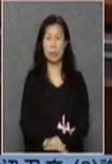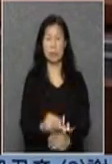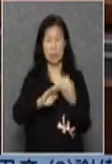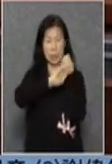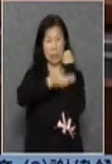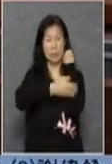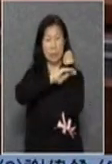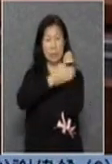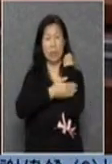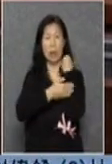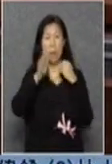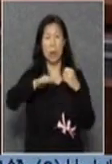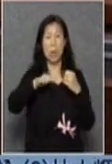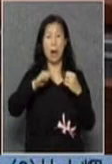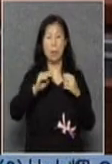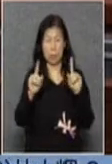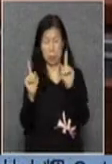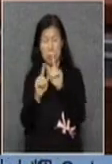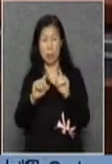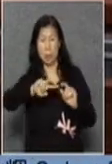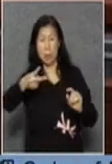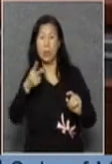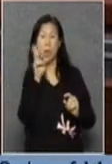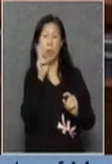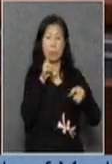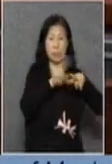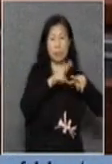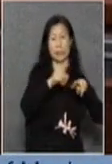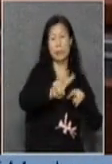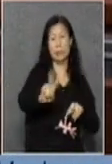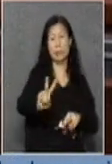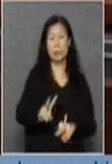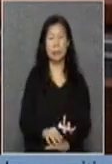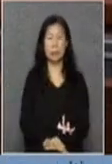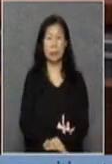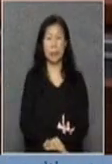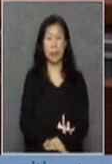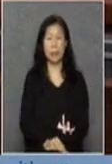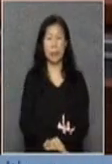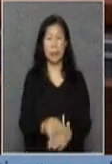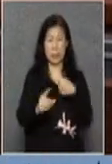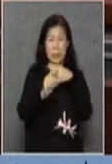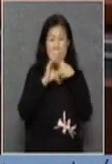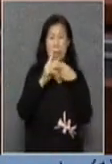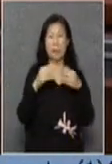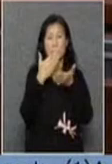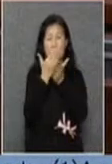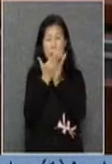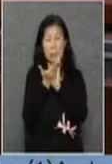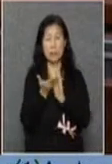體系已經逐漸內地化。主席，這些挑戰只